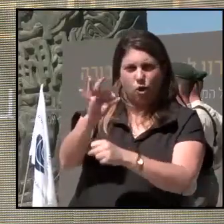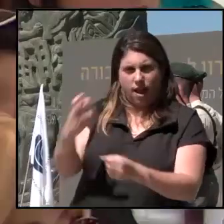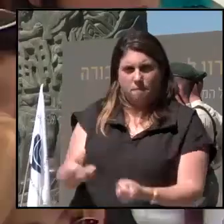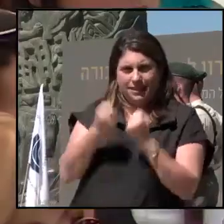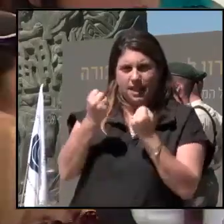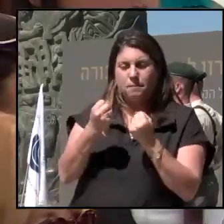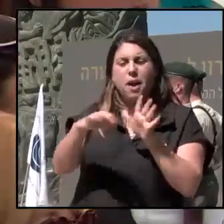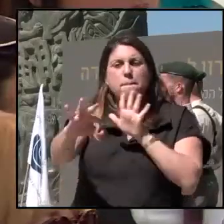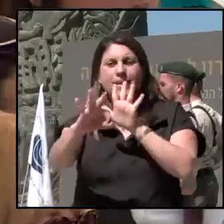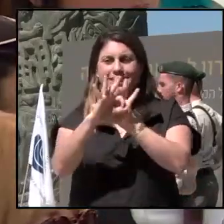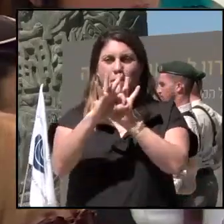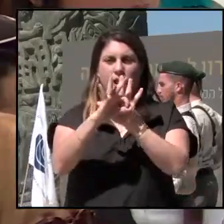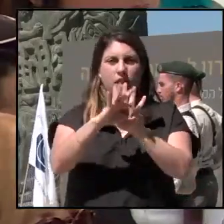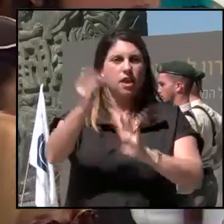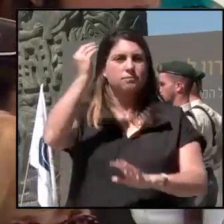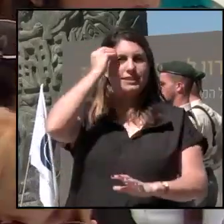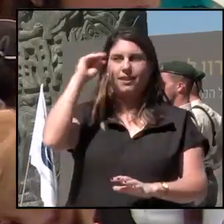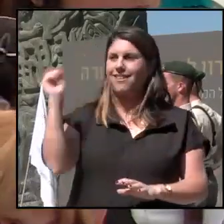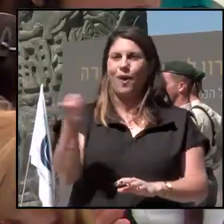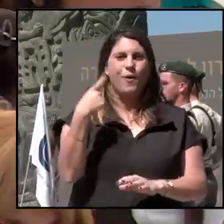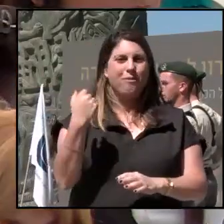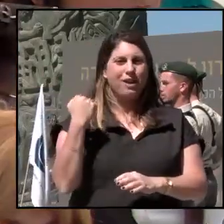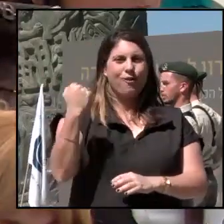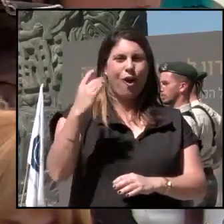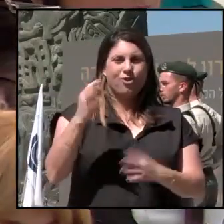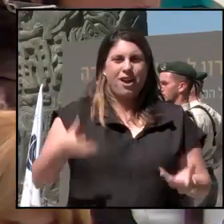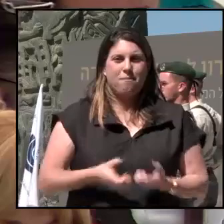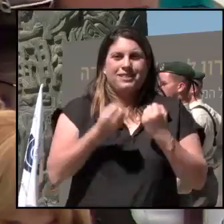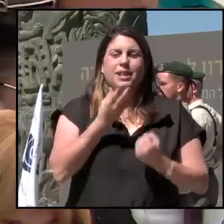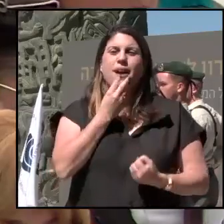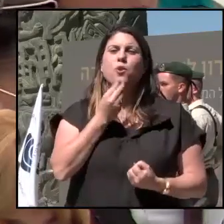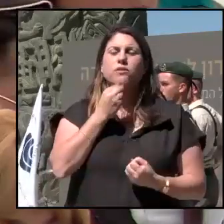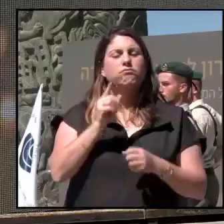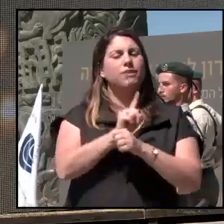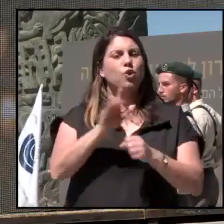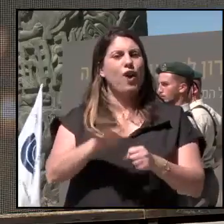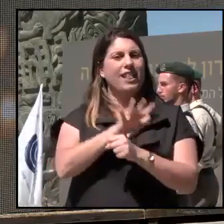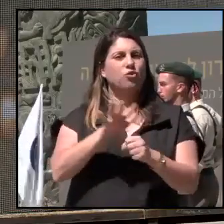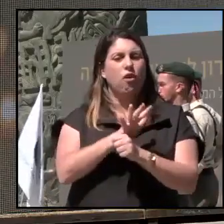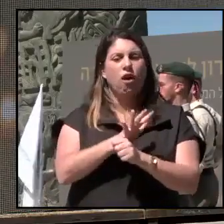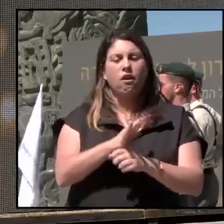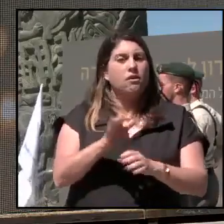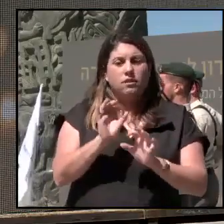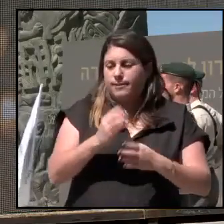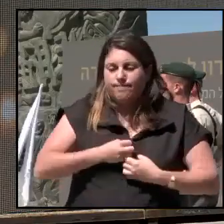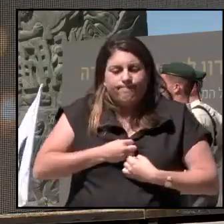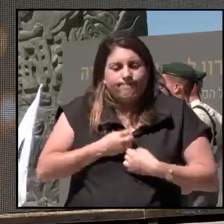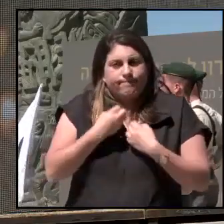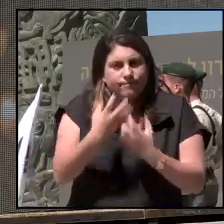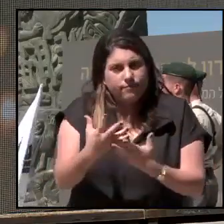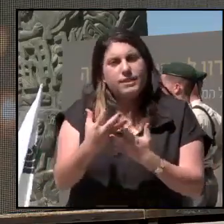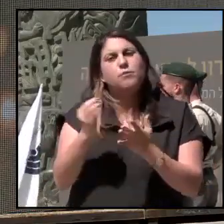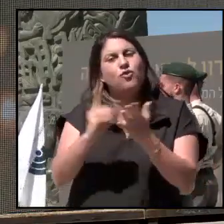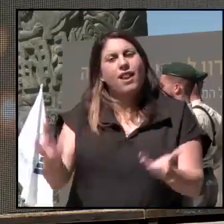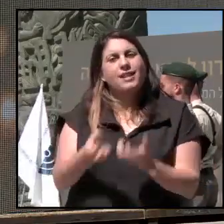זאת ומזכיר לכולנו את גבורתם של המצילים היהודים בשואה, שמסרו נפשם להצלת אחיהם מעם